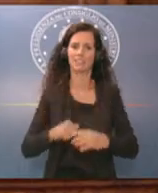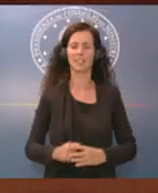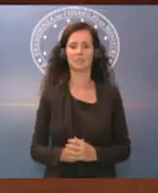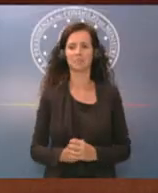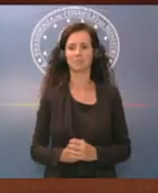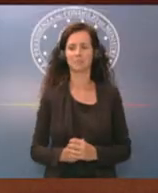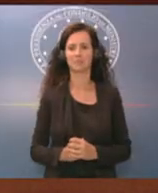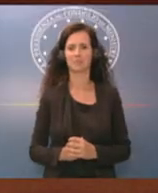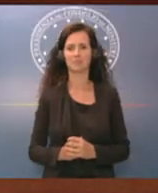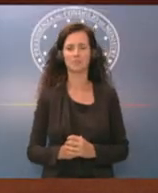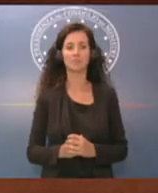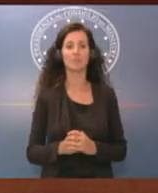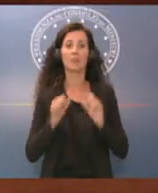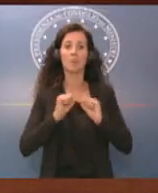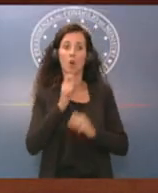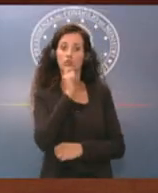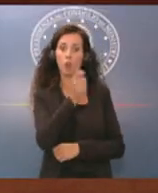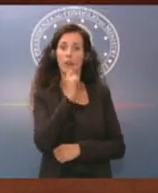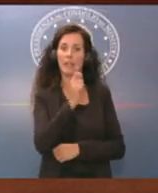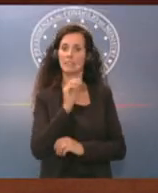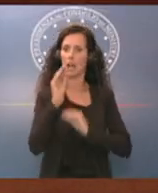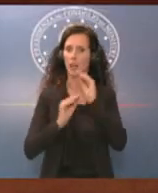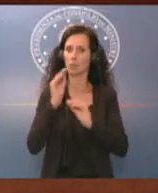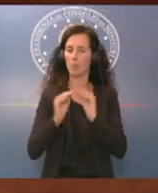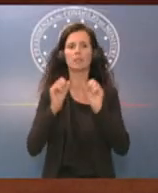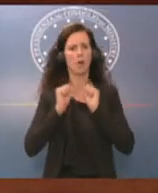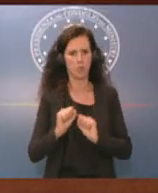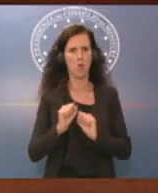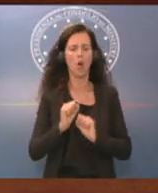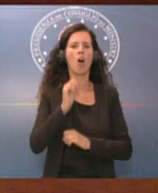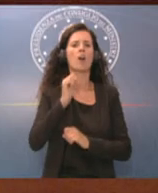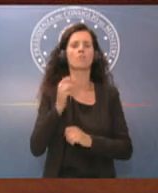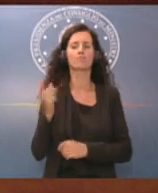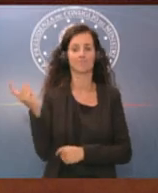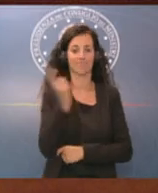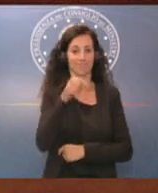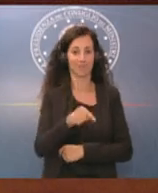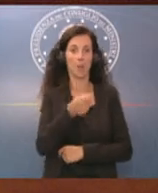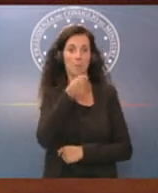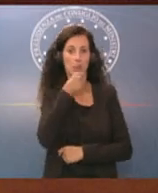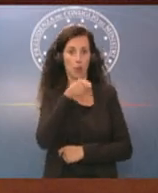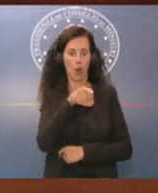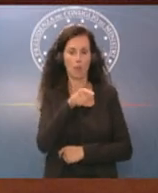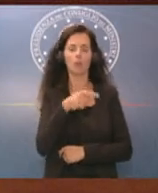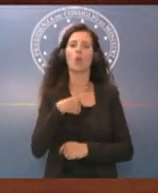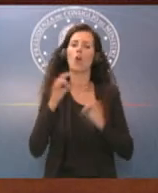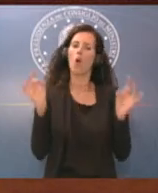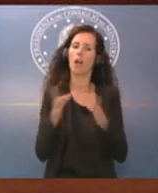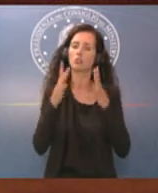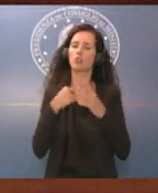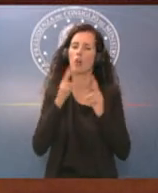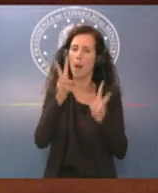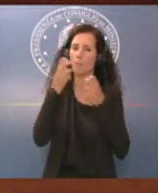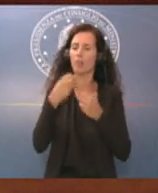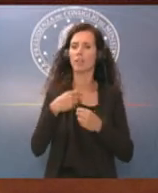Se qualche giornalista vuole fare una domanda, lo prego di arrivare qui al microfono e venire qui. Intanto approfitto e saluto il